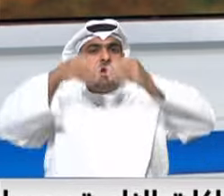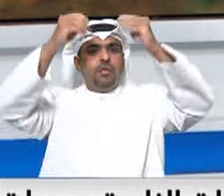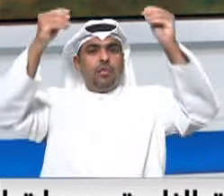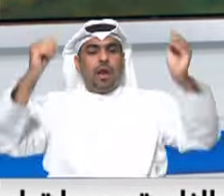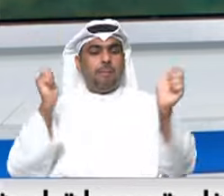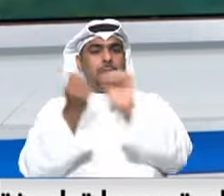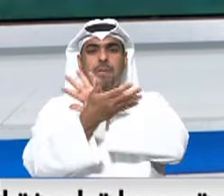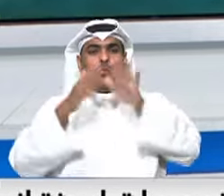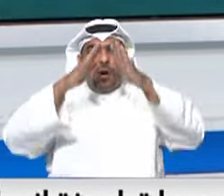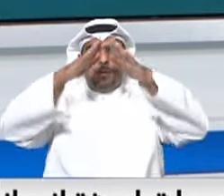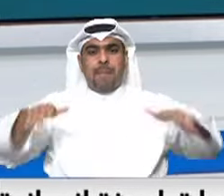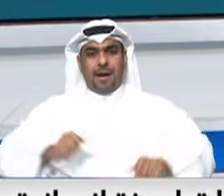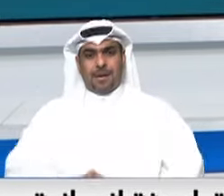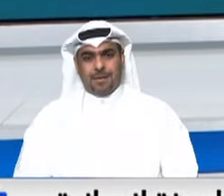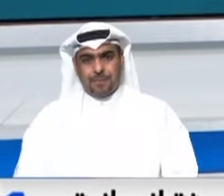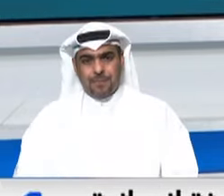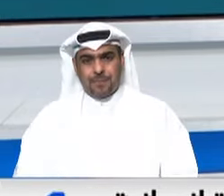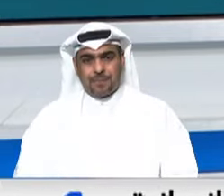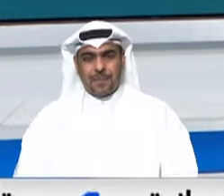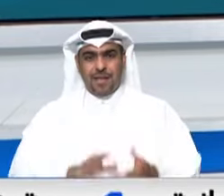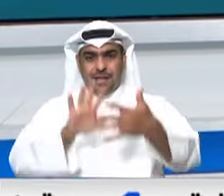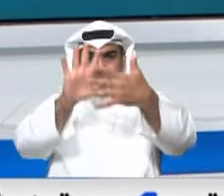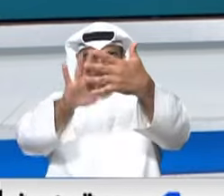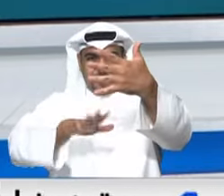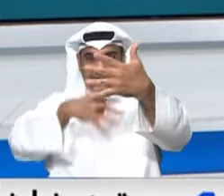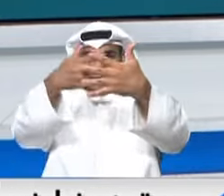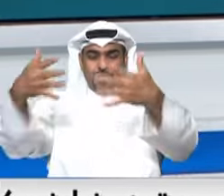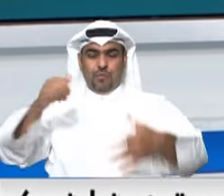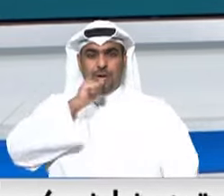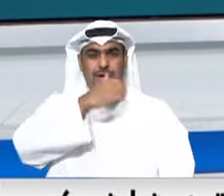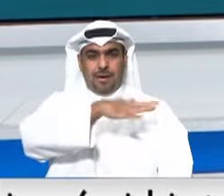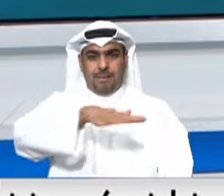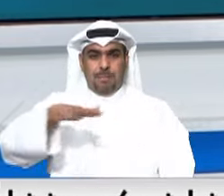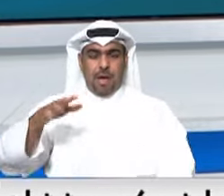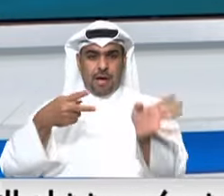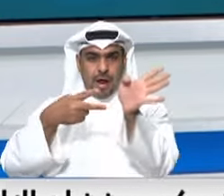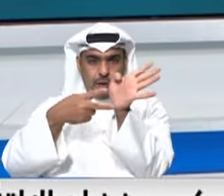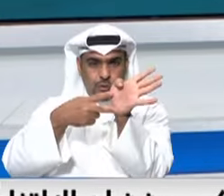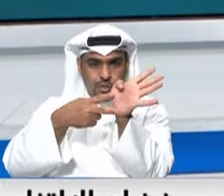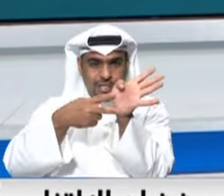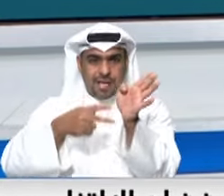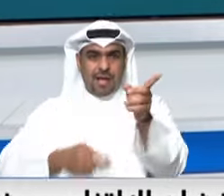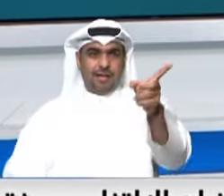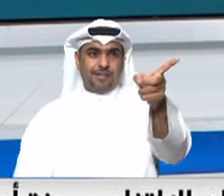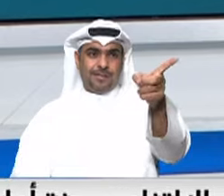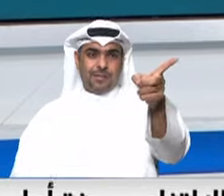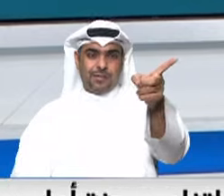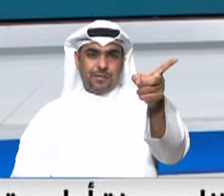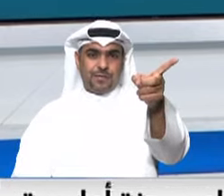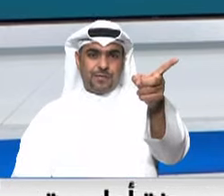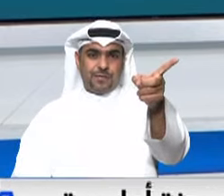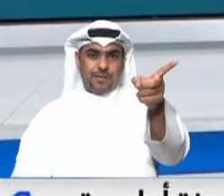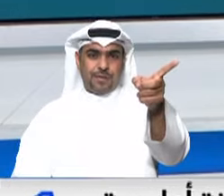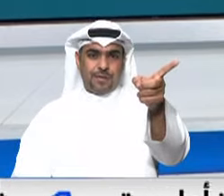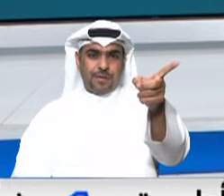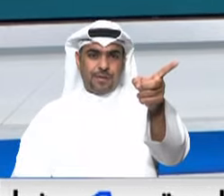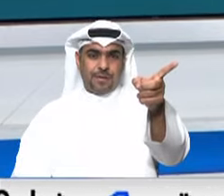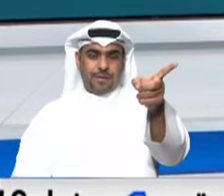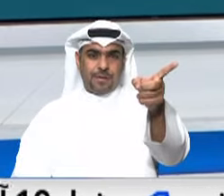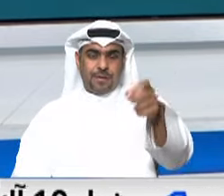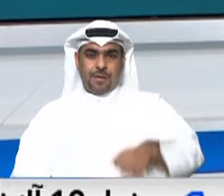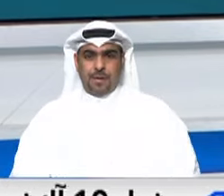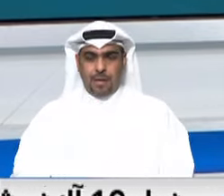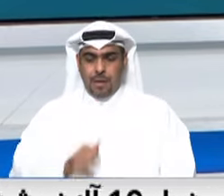الصحراوية. الأجواء البحرية المتوقعة أعزائي المشاهدين خلال 24 ساعة القادمة بمشيئة الله، بشكل عام الأجواء معتدلة، متوقع